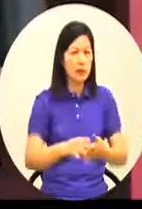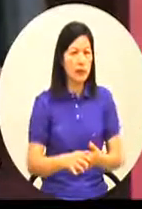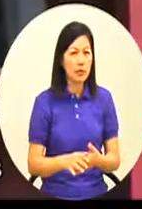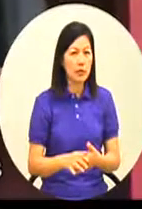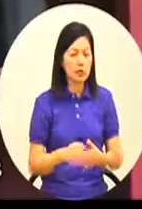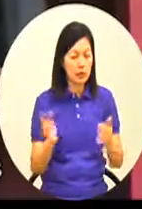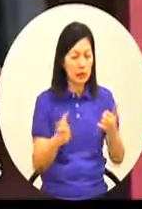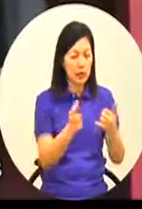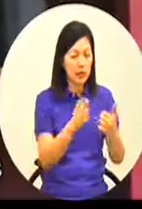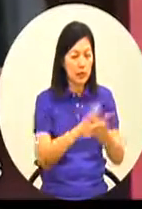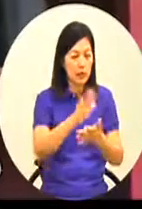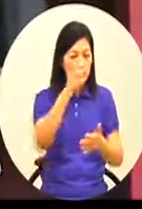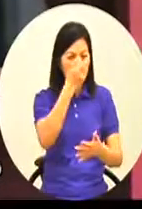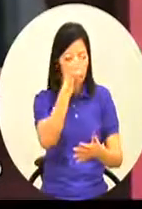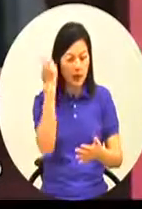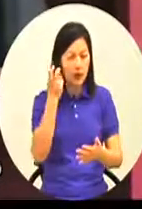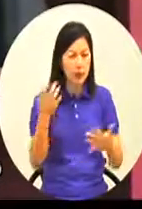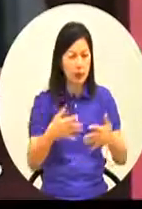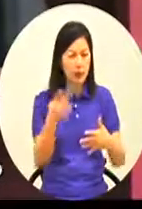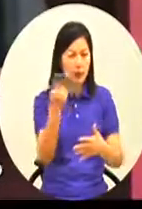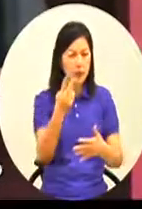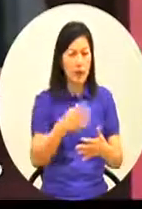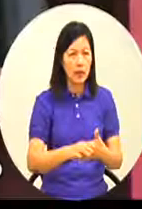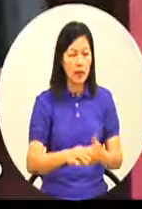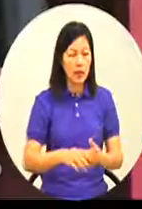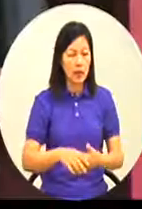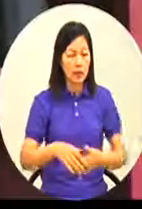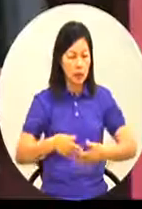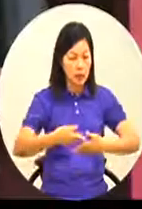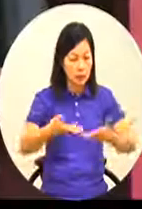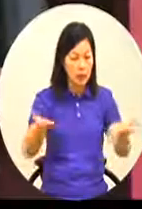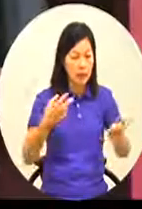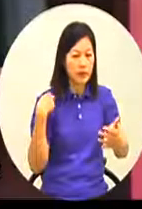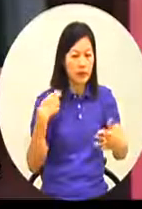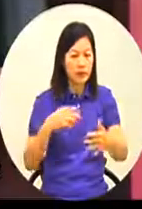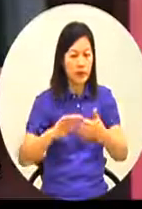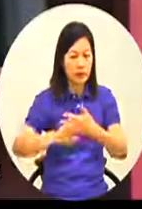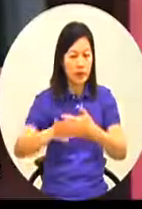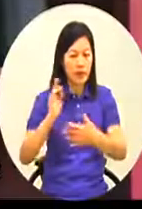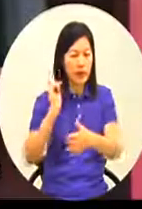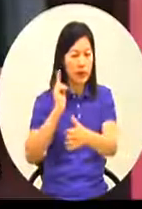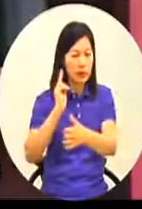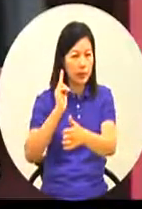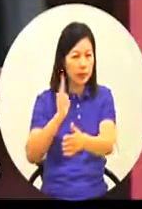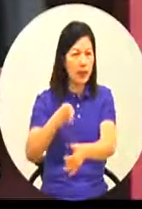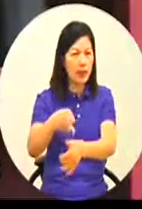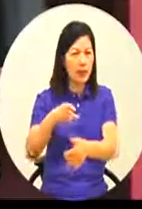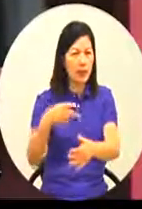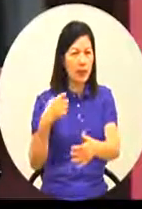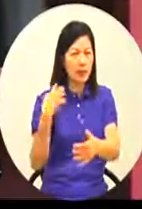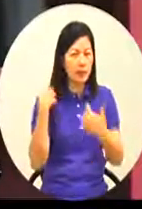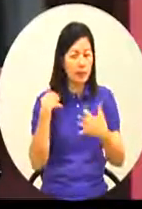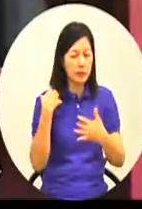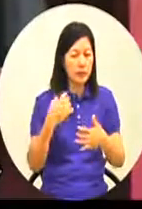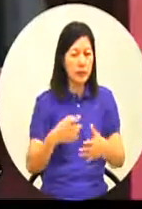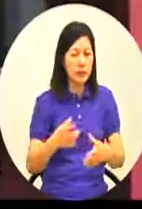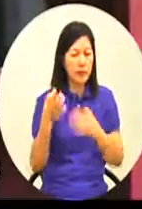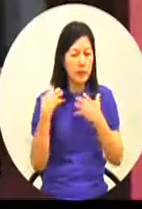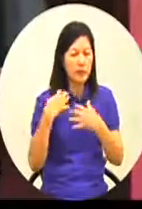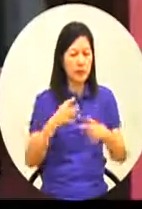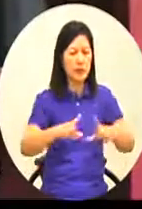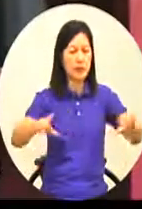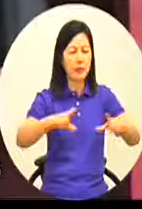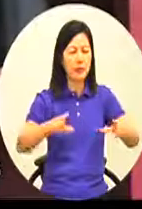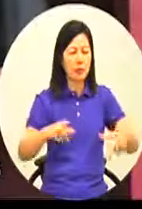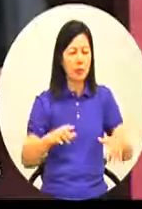的可能我们公务局在发包出去这些厂商，可能他负责他得标的他都很大的范围，也就是说当今天如果发